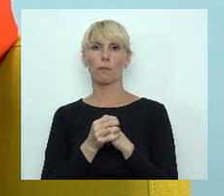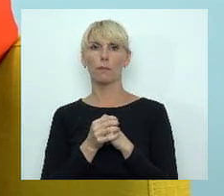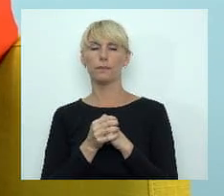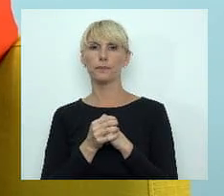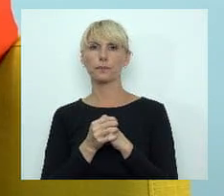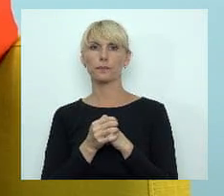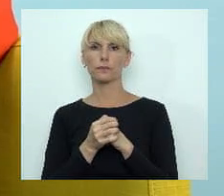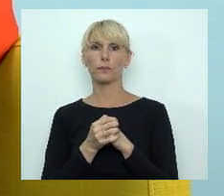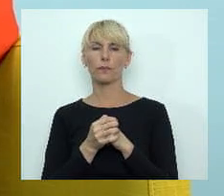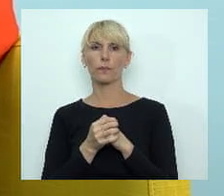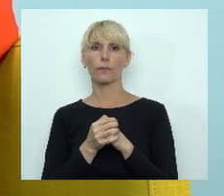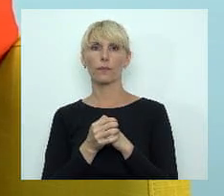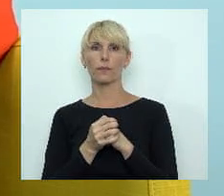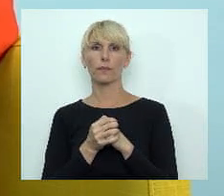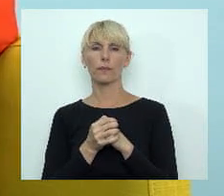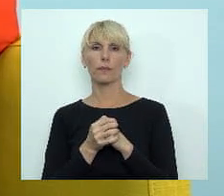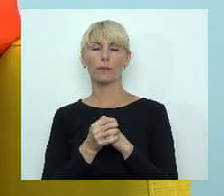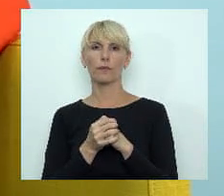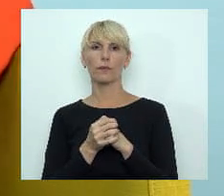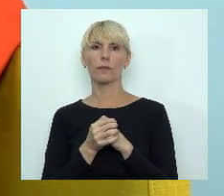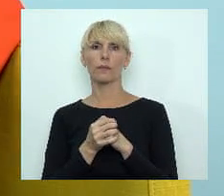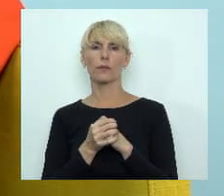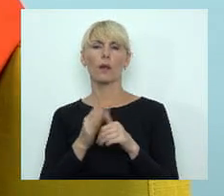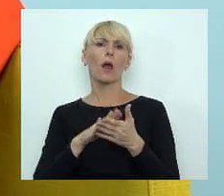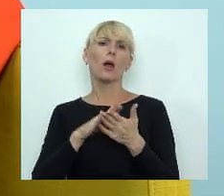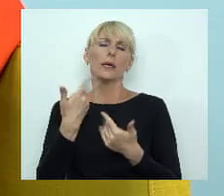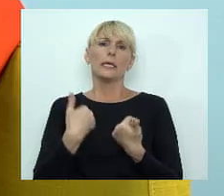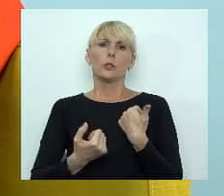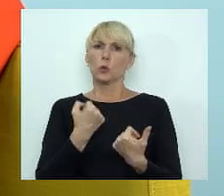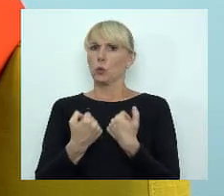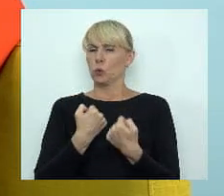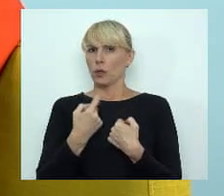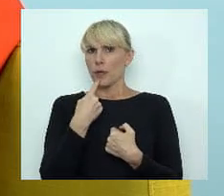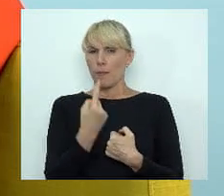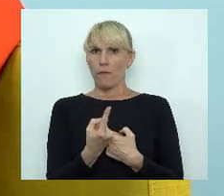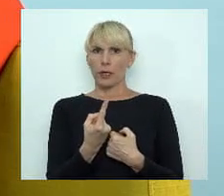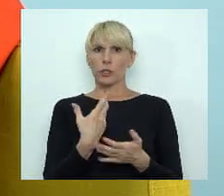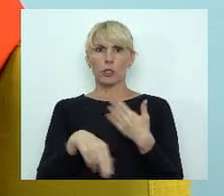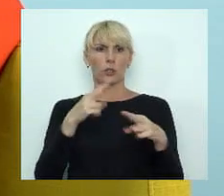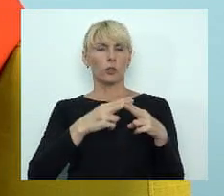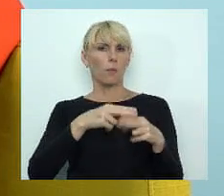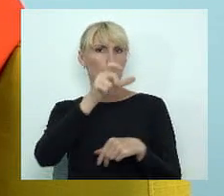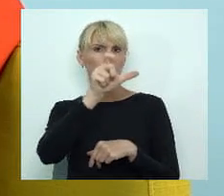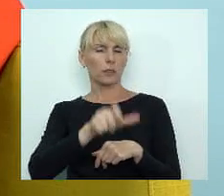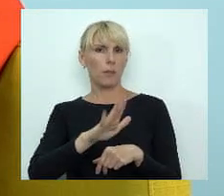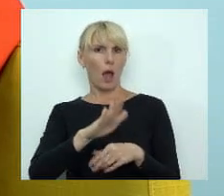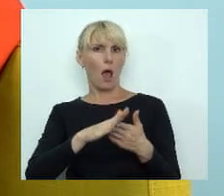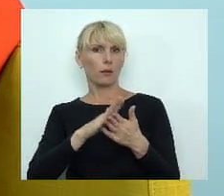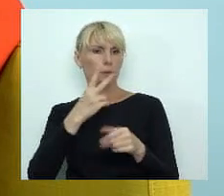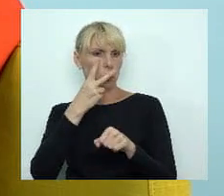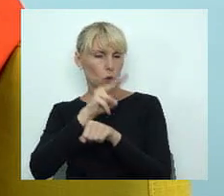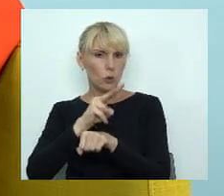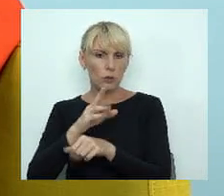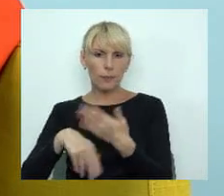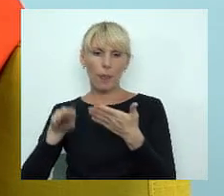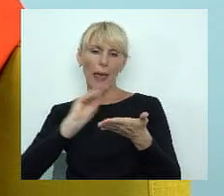strony nośników tak naprawdę. Trudno jest mi wskazywać na to, czy pacjent ma dostęp do notatek